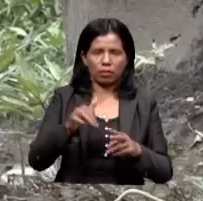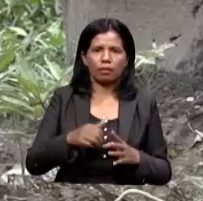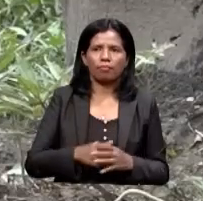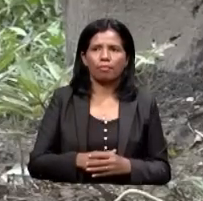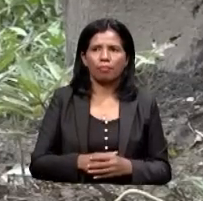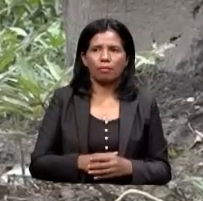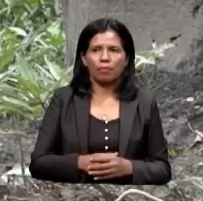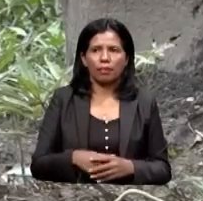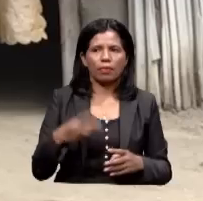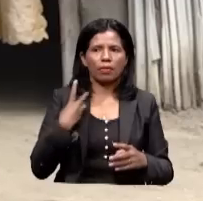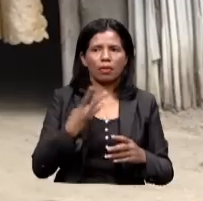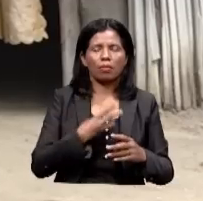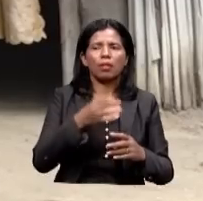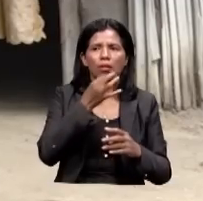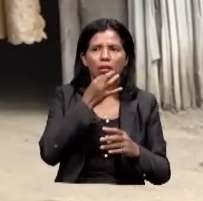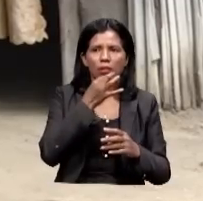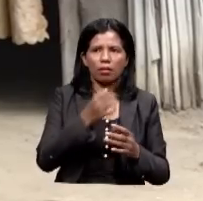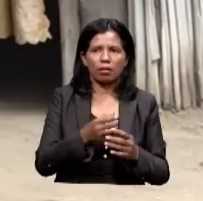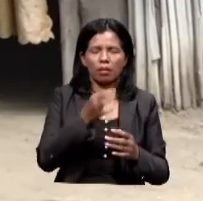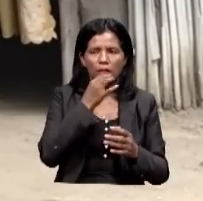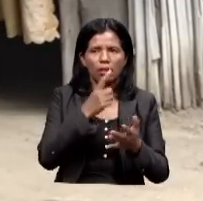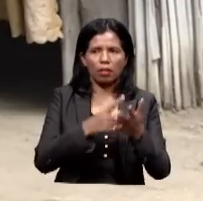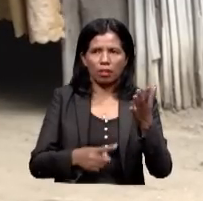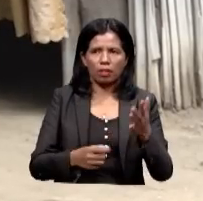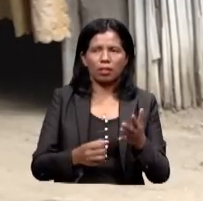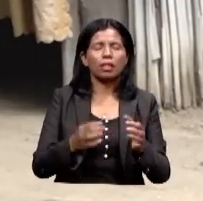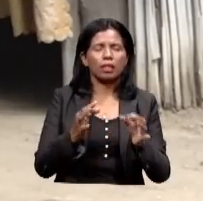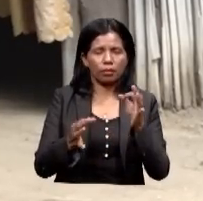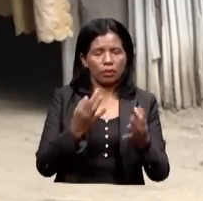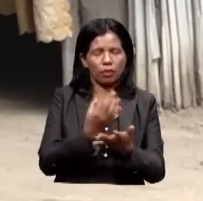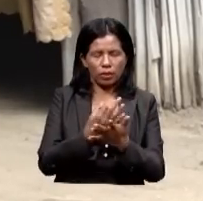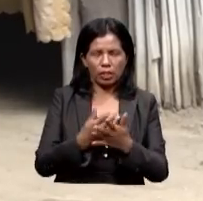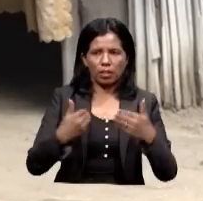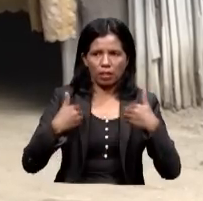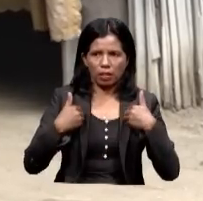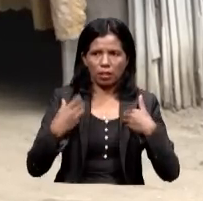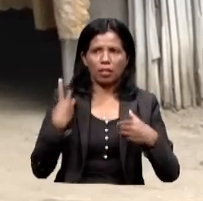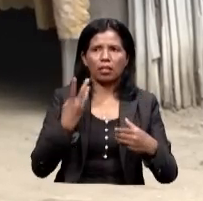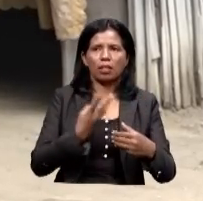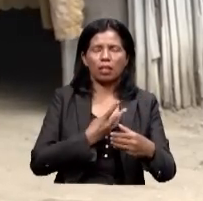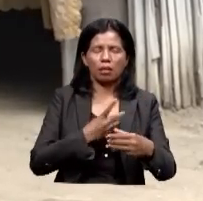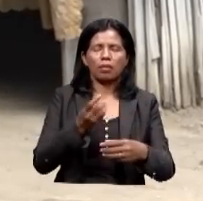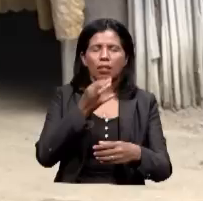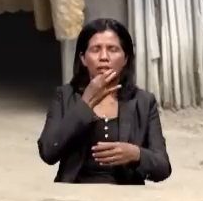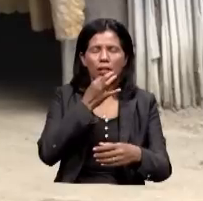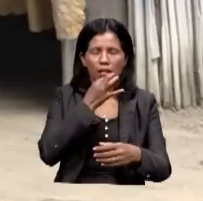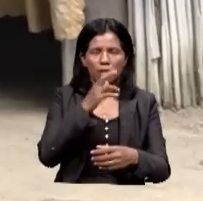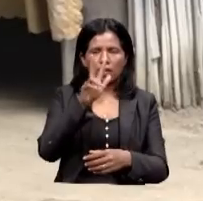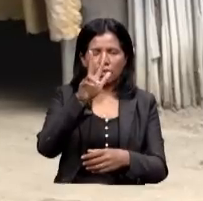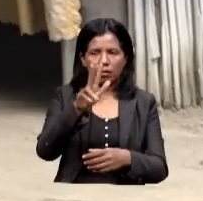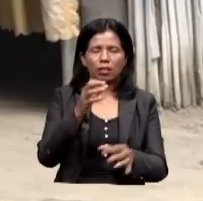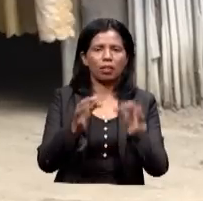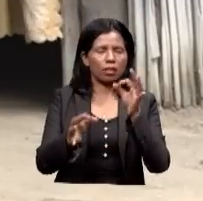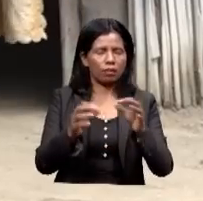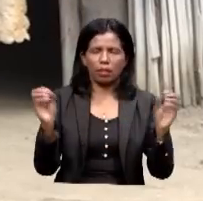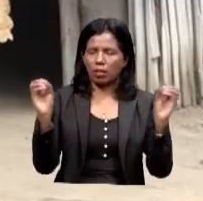mate mahan mansane dikona. Atu hana. Se osang iha, mais ou menos lorong ita beli handa la tuh. Se karik la